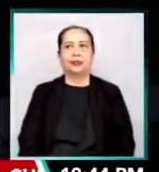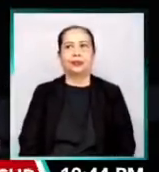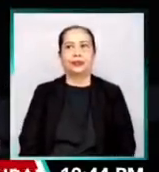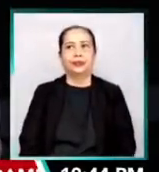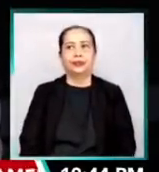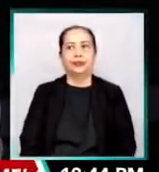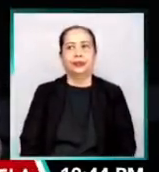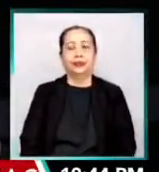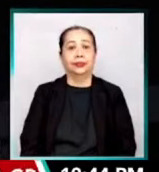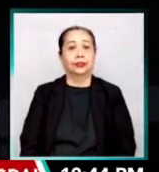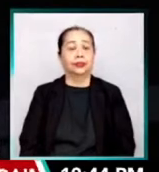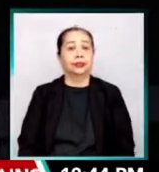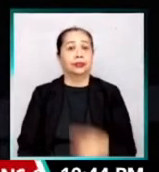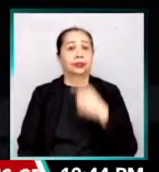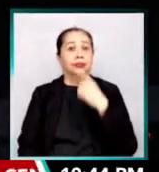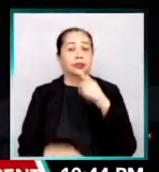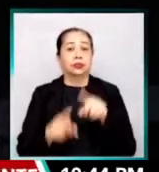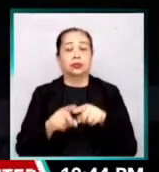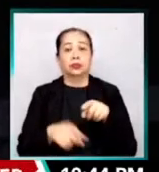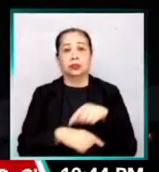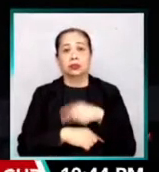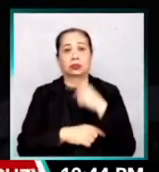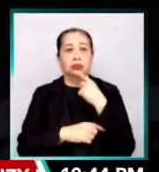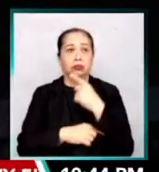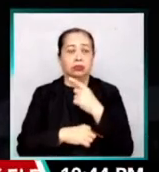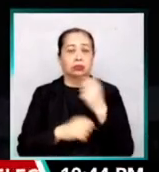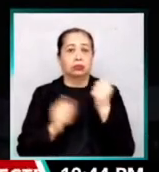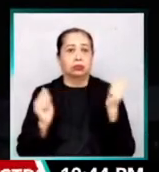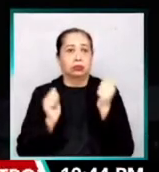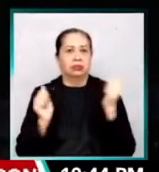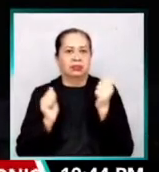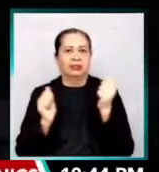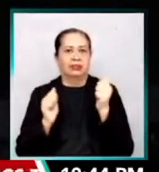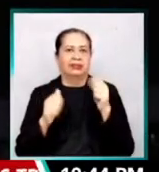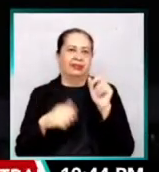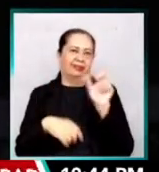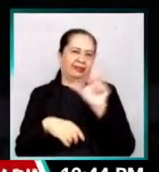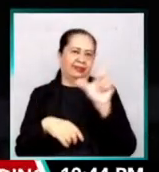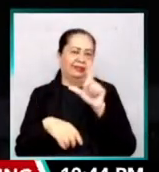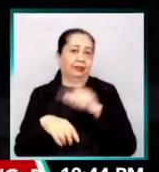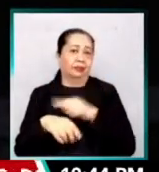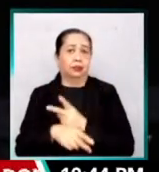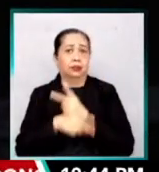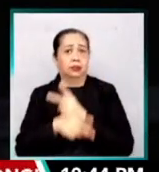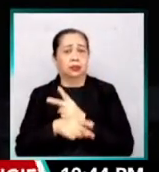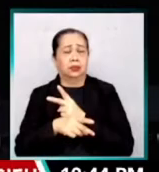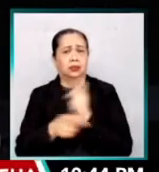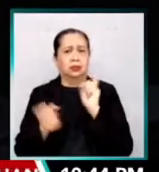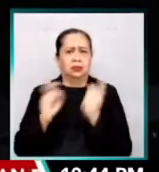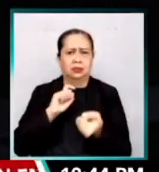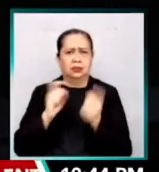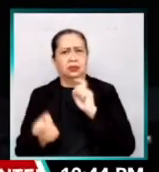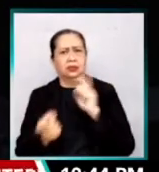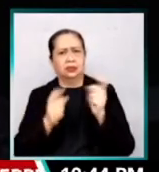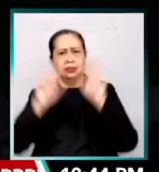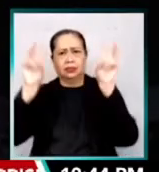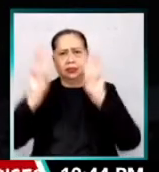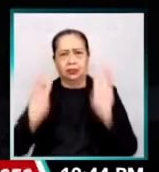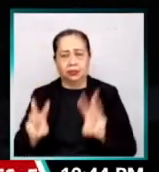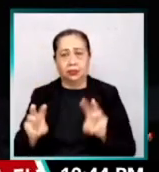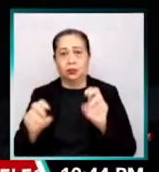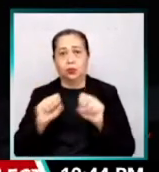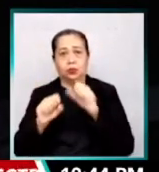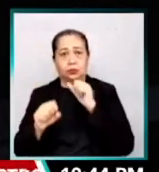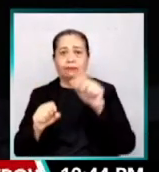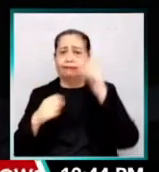Atom, dagdag din nga ng PAGASA na dahil jacket season ngayon, kailangan daw mag-ingat sa pabago-bagong panahon para hindi tayo